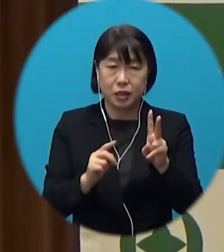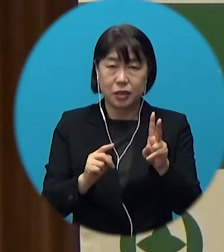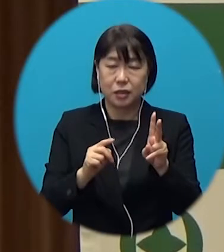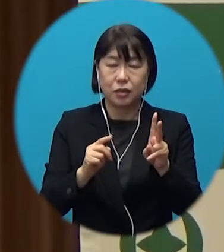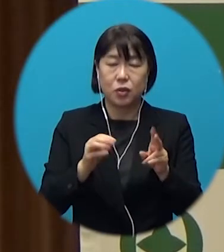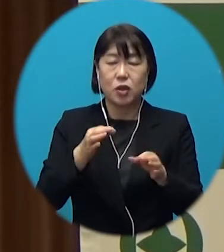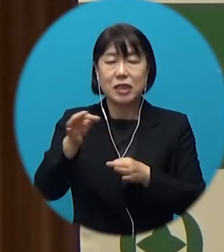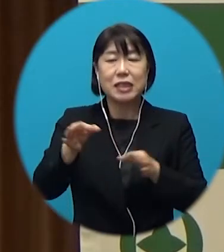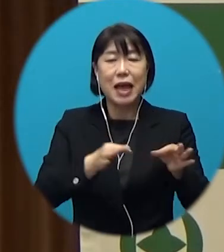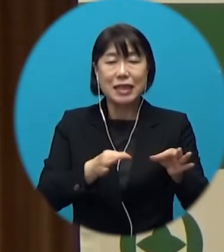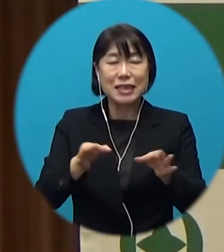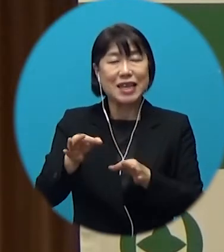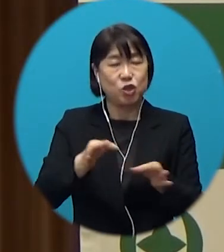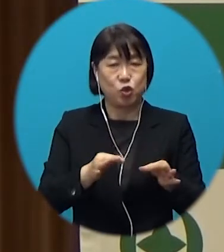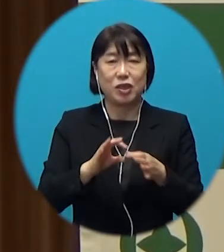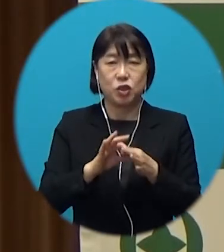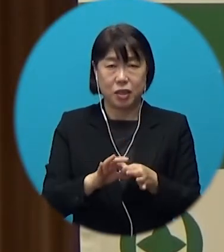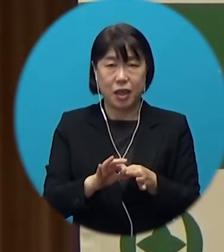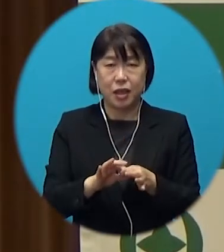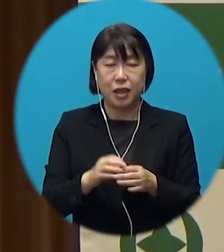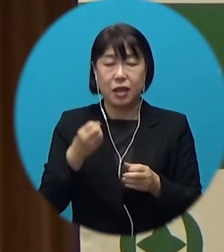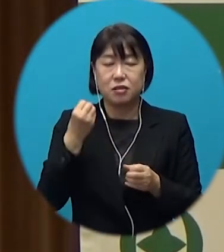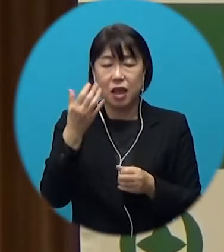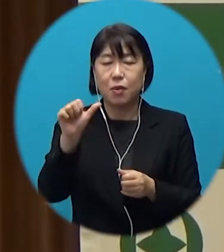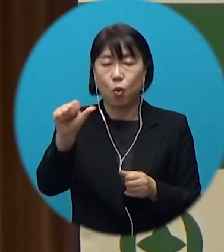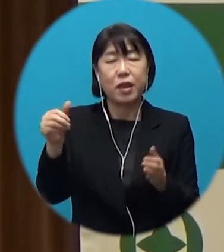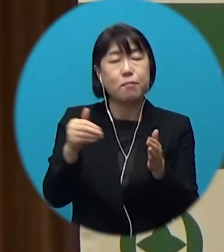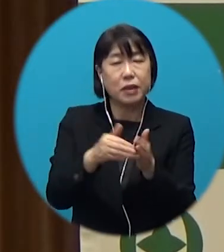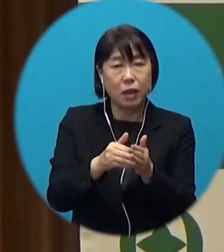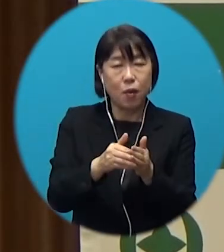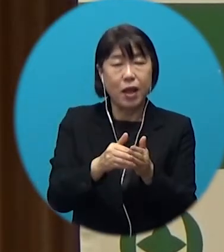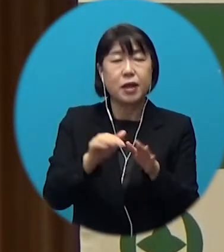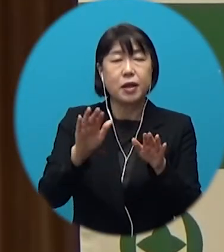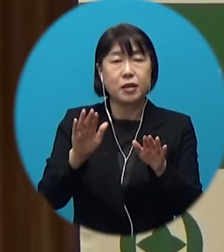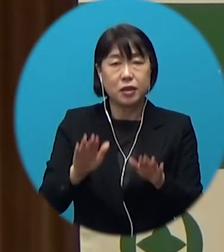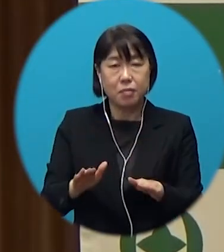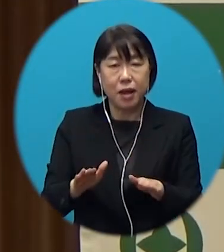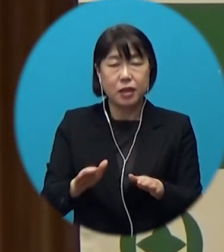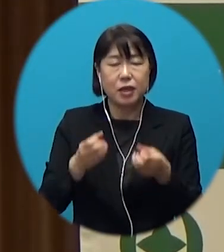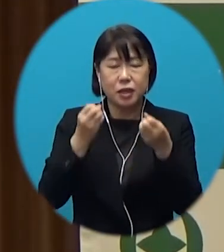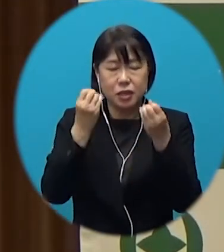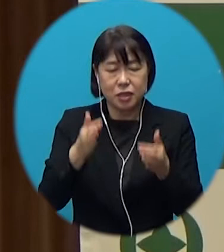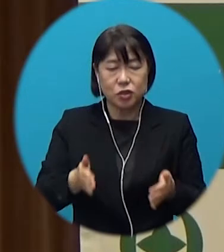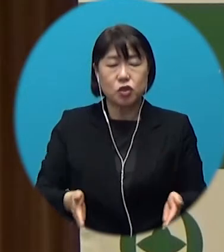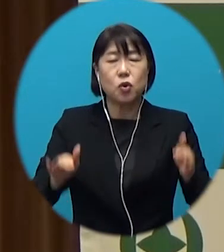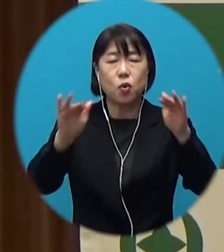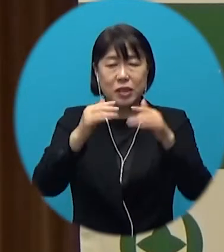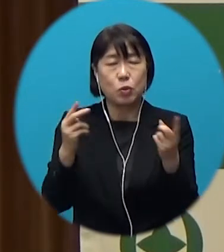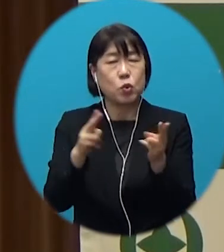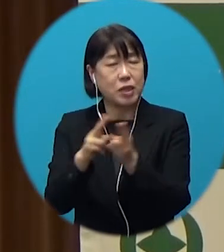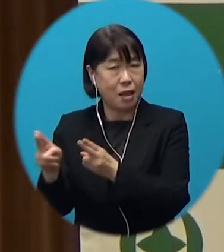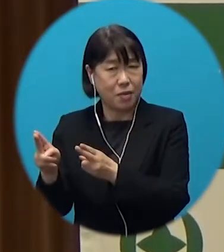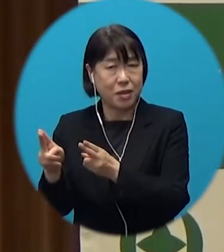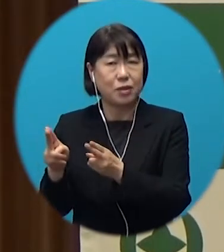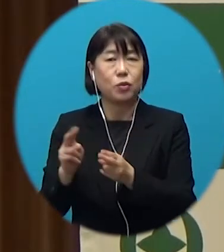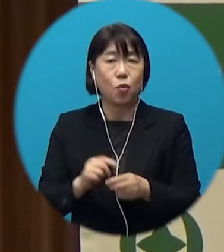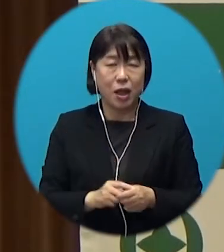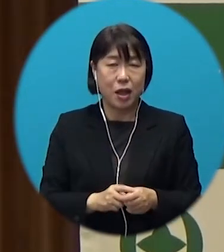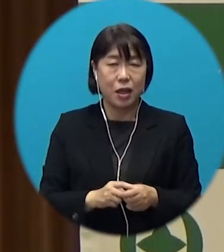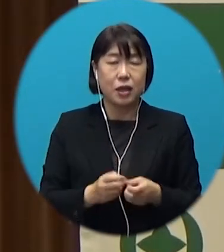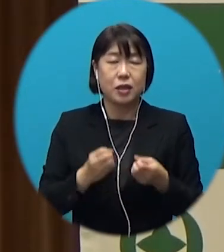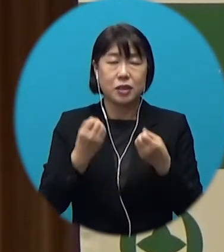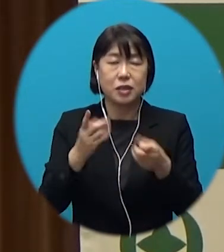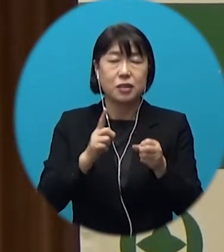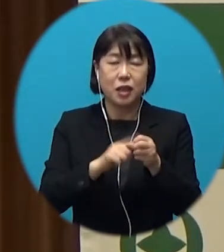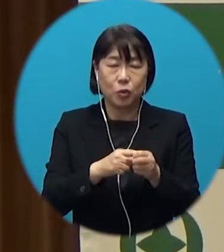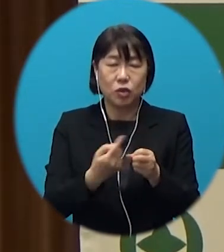りますけれども、令和5年度までは今お話しの新庁舎の整備ですとか、新庁舎に利用しています